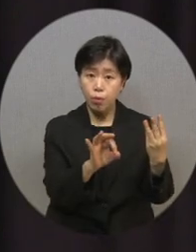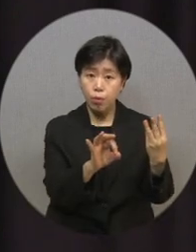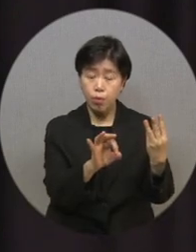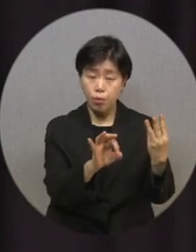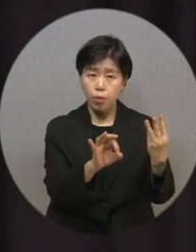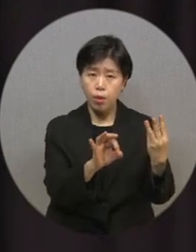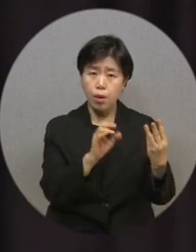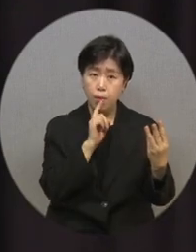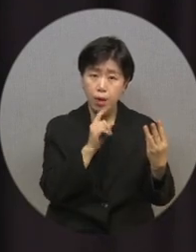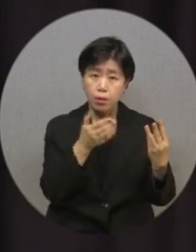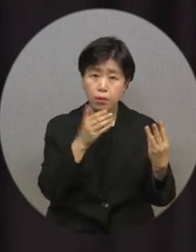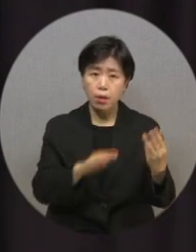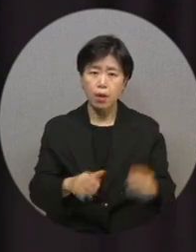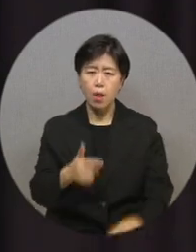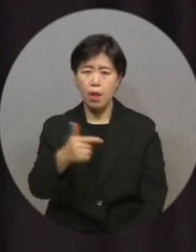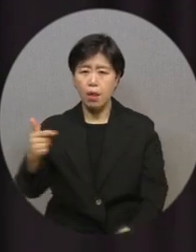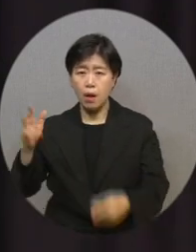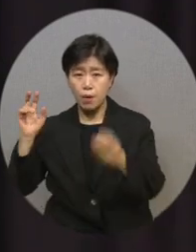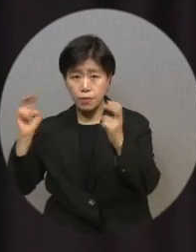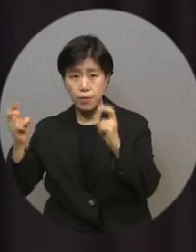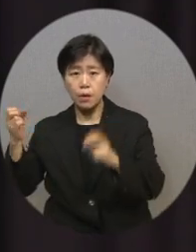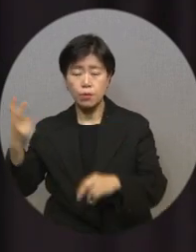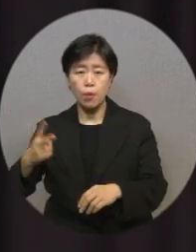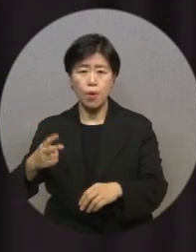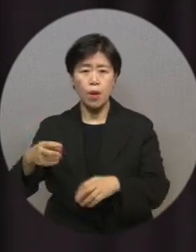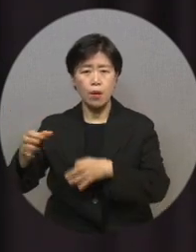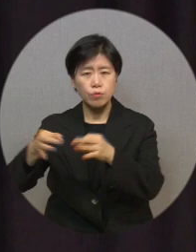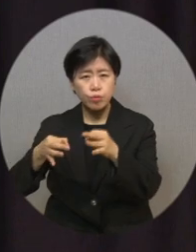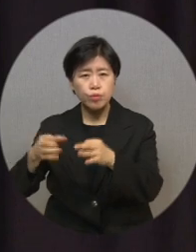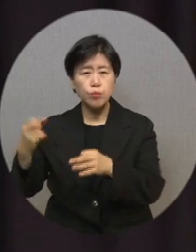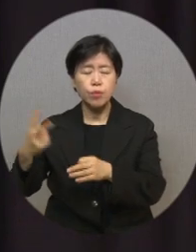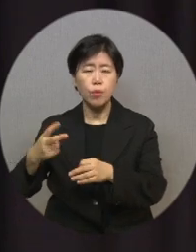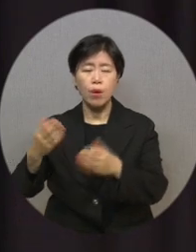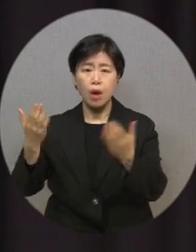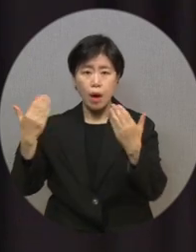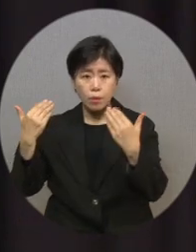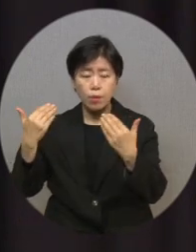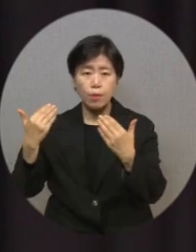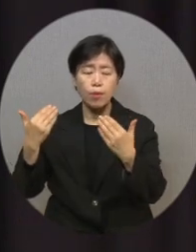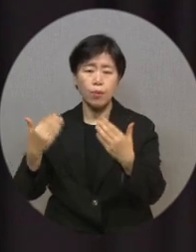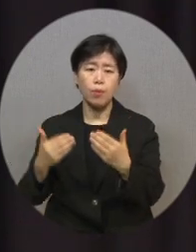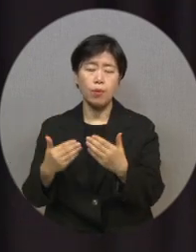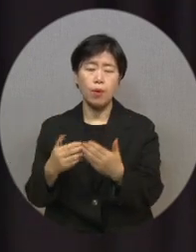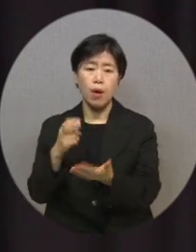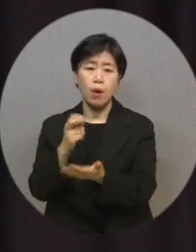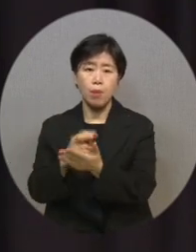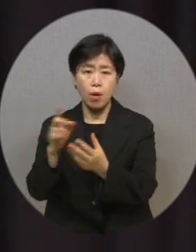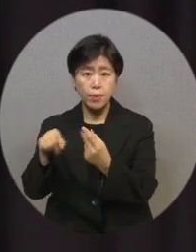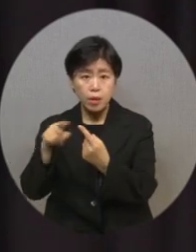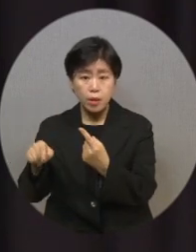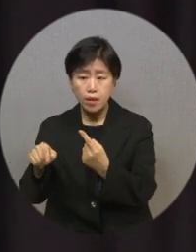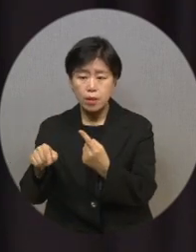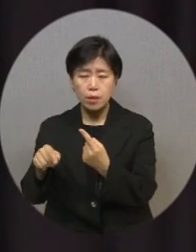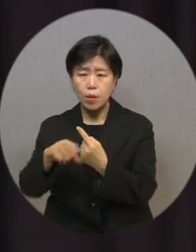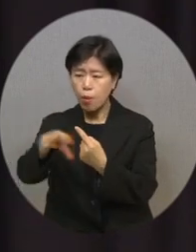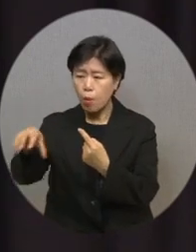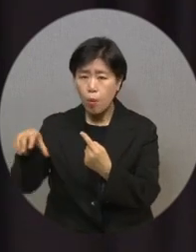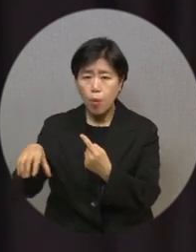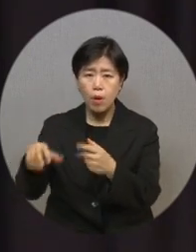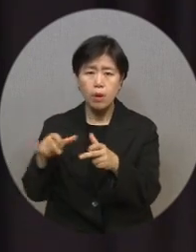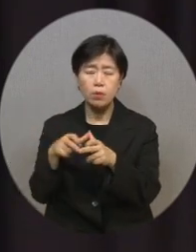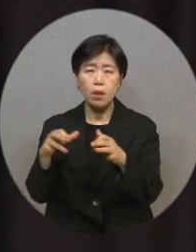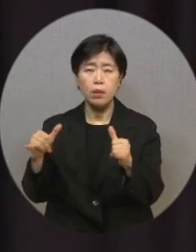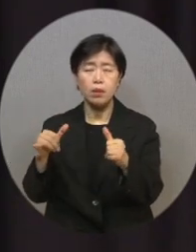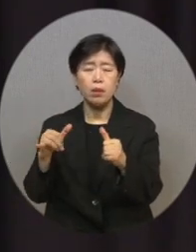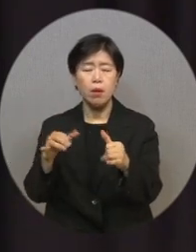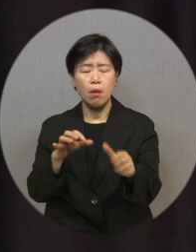핵심적으로 금융업이 또 뭐 학교법인 의료법인 이런 데는 정말 장애인 고용에 대한 부담감이 굉장히 있습니다 그래서